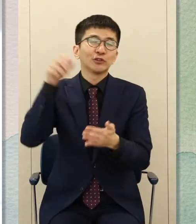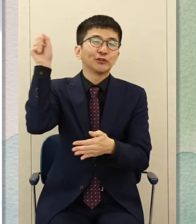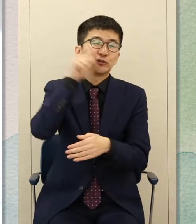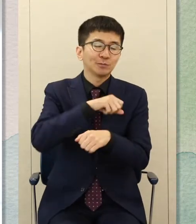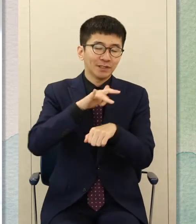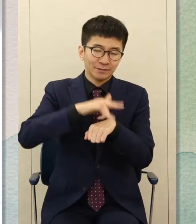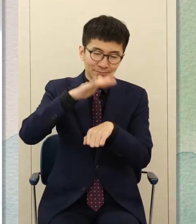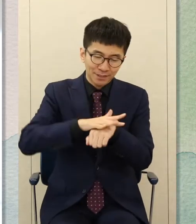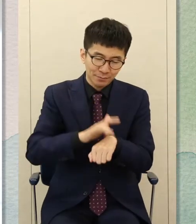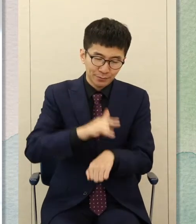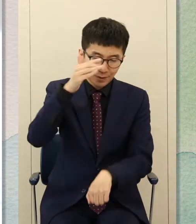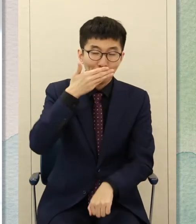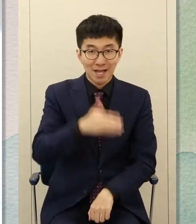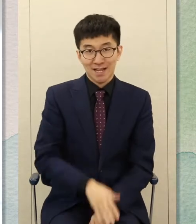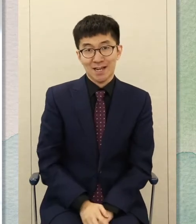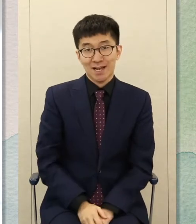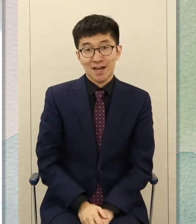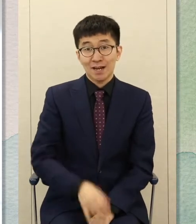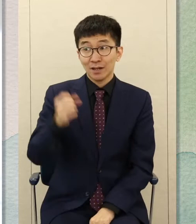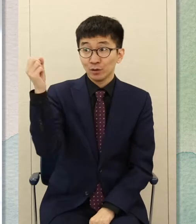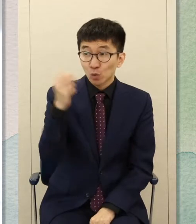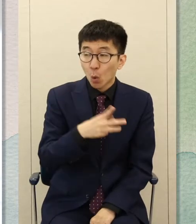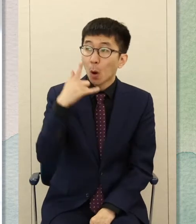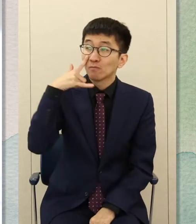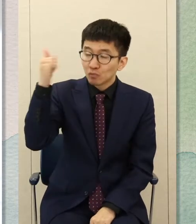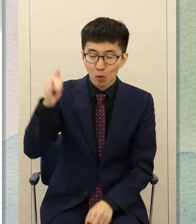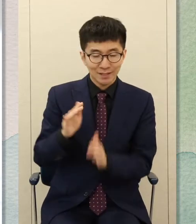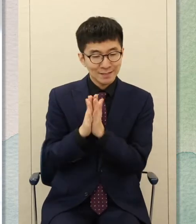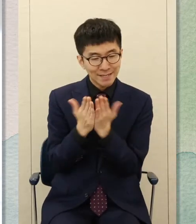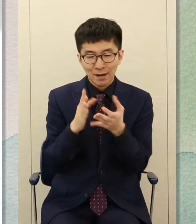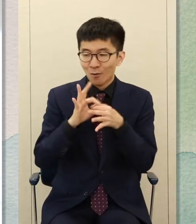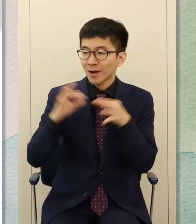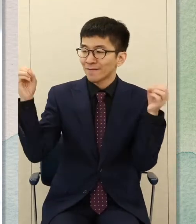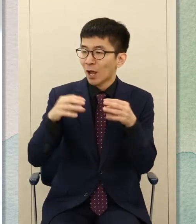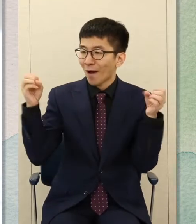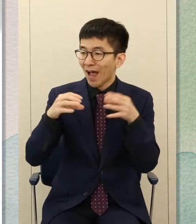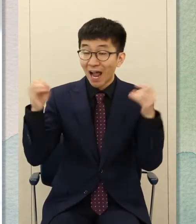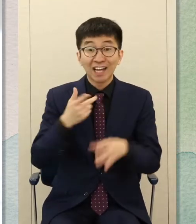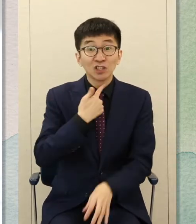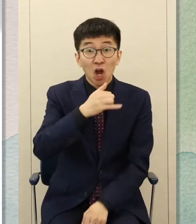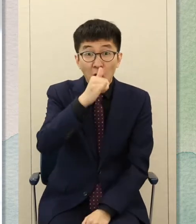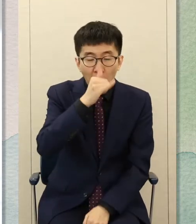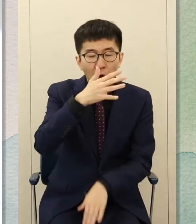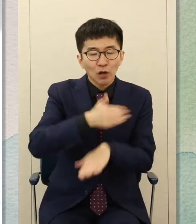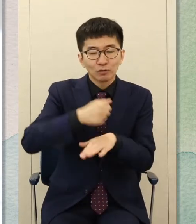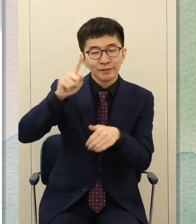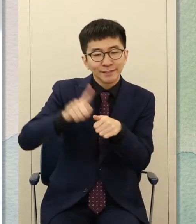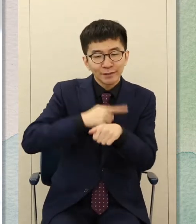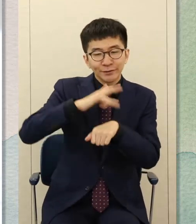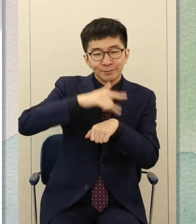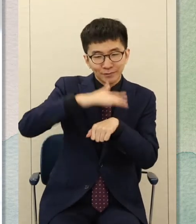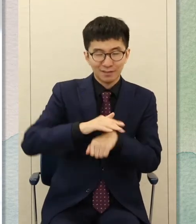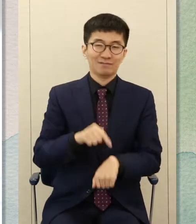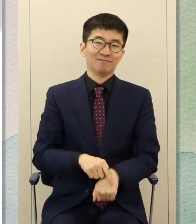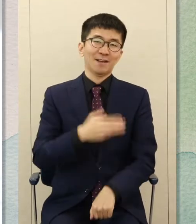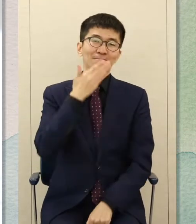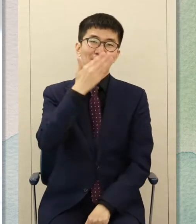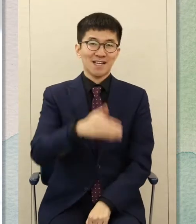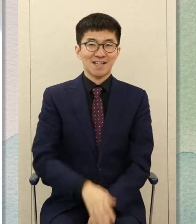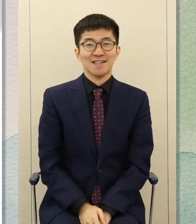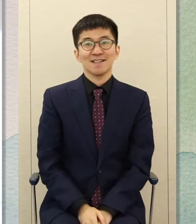부모들하고 독서 대화를 어릴 때 많이 했던 애들은 중학생이 돼서도 책을 읽는 거예요. 근데 그 친구들은 특징이